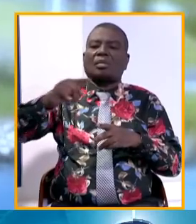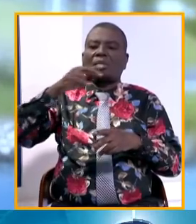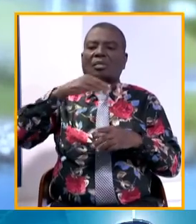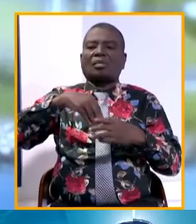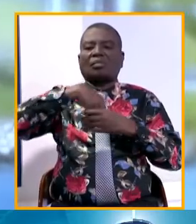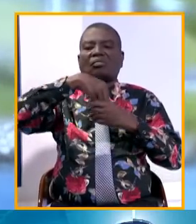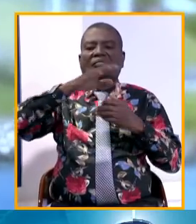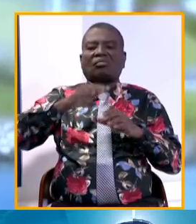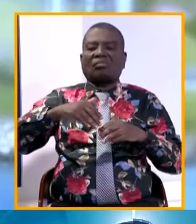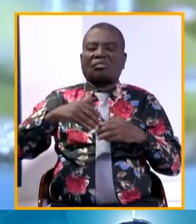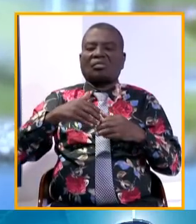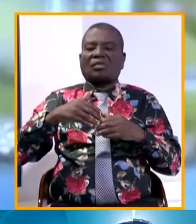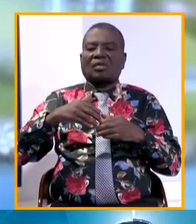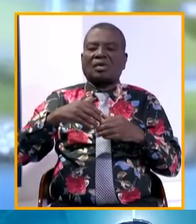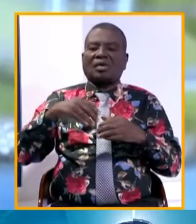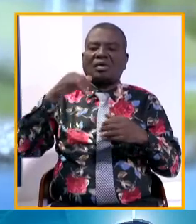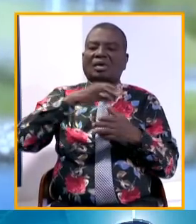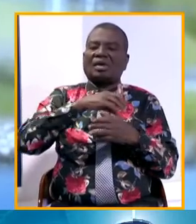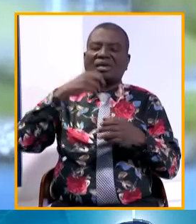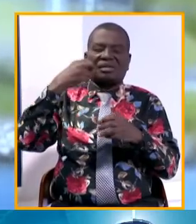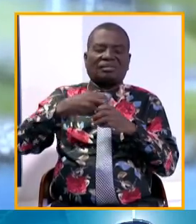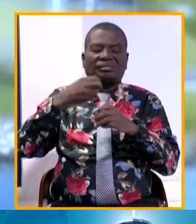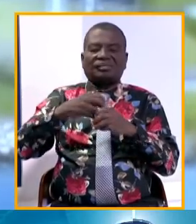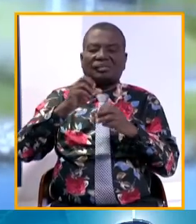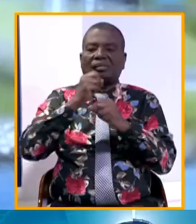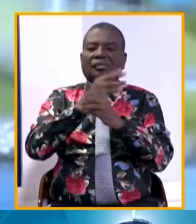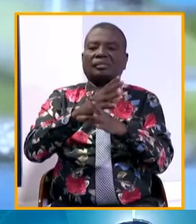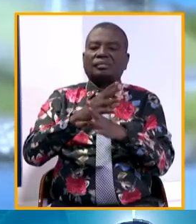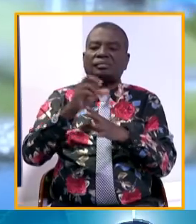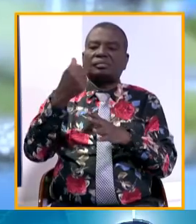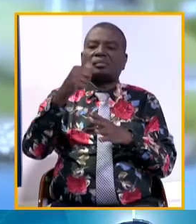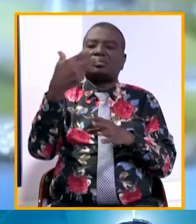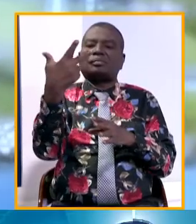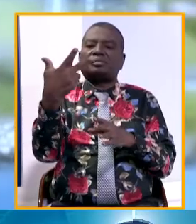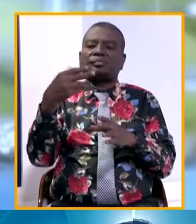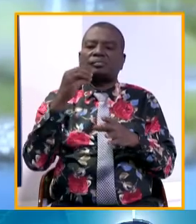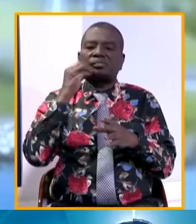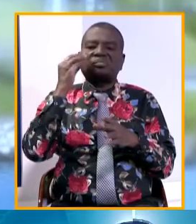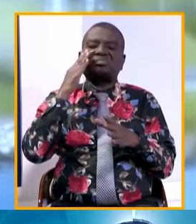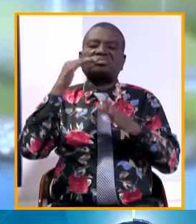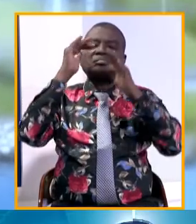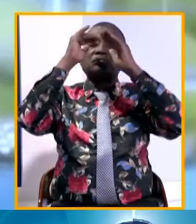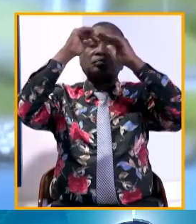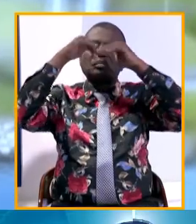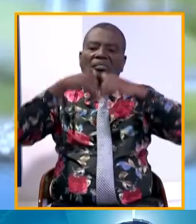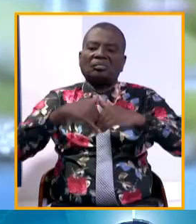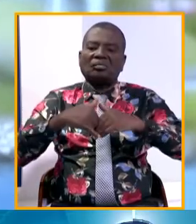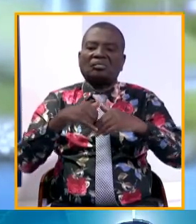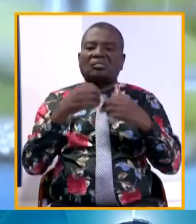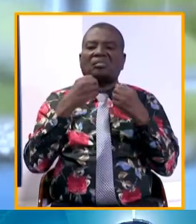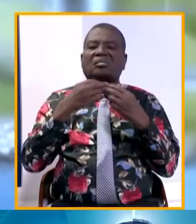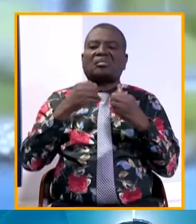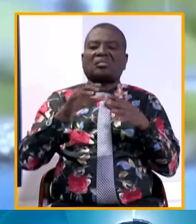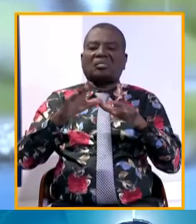Alokoko-Fikro dans la région centre du pays. Déjà, 13 maisons se sont effondrées et plusieurs plantations